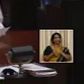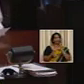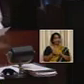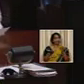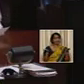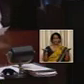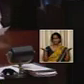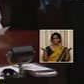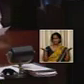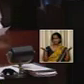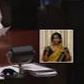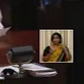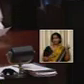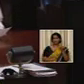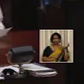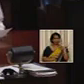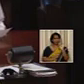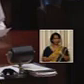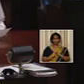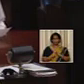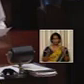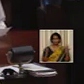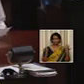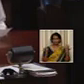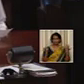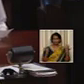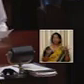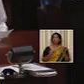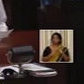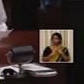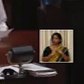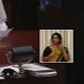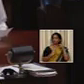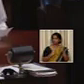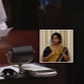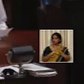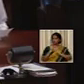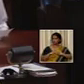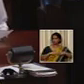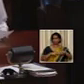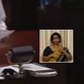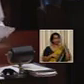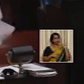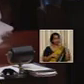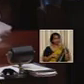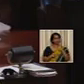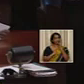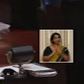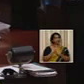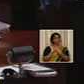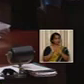ඉන්නවා. මේකට අලුතින් පත් කිරීම කරන්නට අවශ්‍ය නැහැ. අපි ඔබතුමන්ලා ක්‍රියාත්මක කරපු මේ පළවෙනි